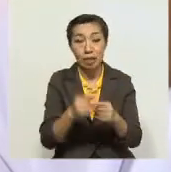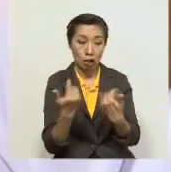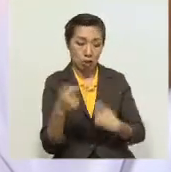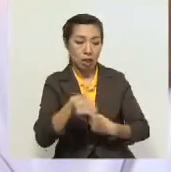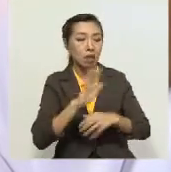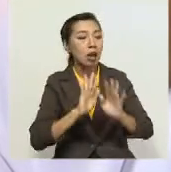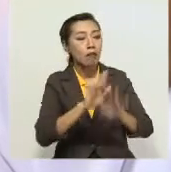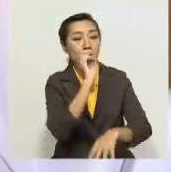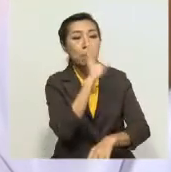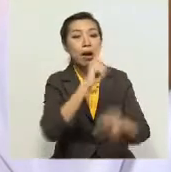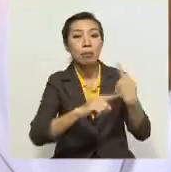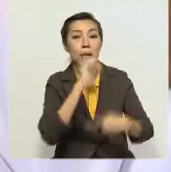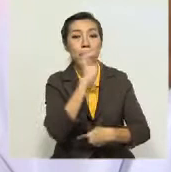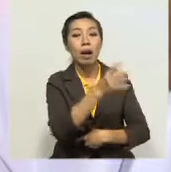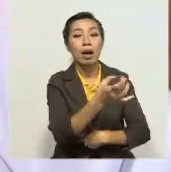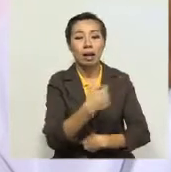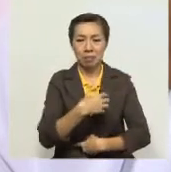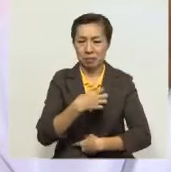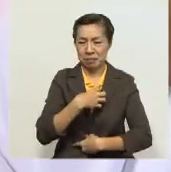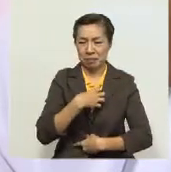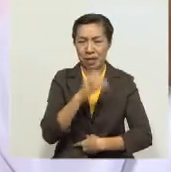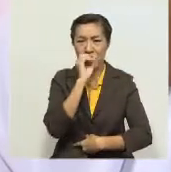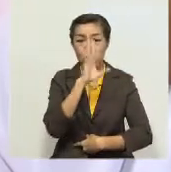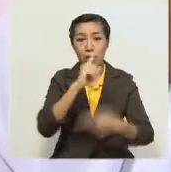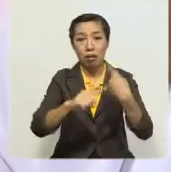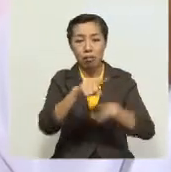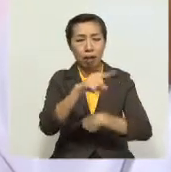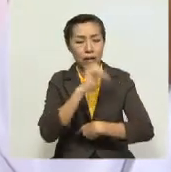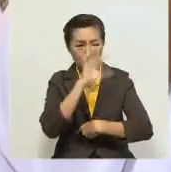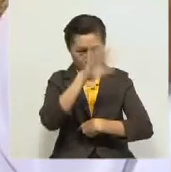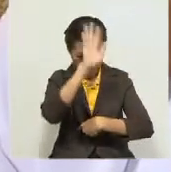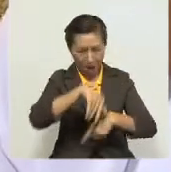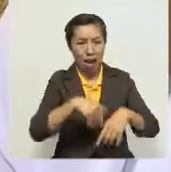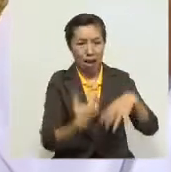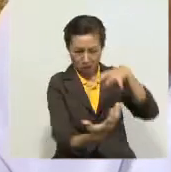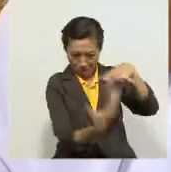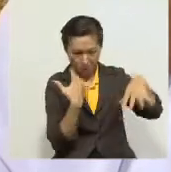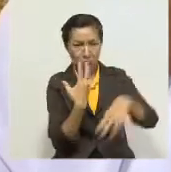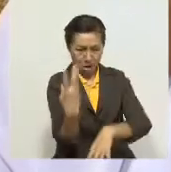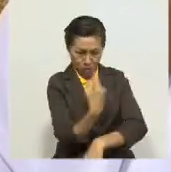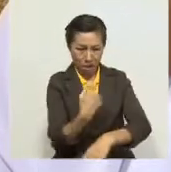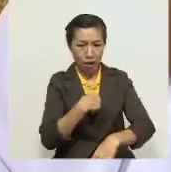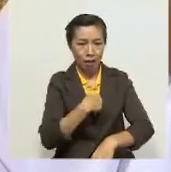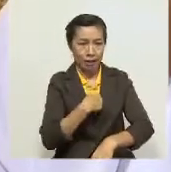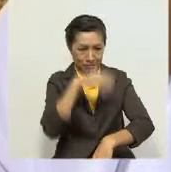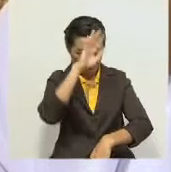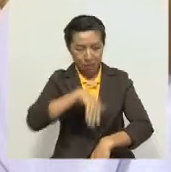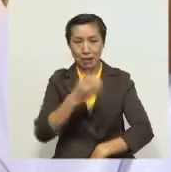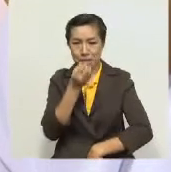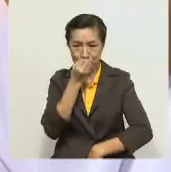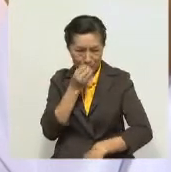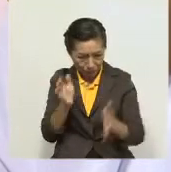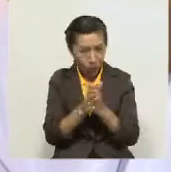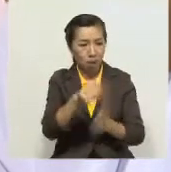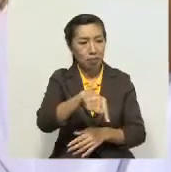พื่อนส่งไปถึงเพื่อนเลย อยากให้เพื่อนออกมาเร็วๆแล้วก็กลับมากินข้าวด้วยกัน